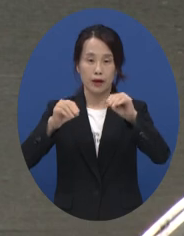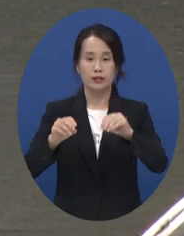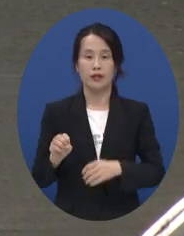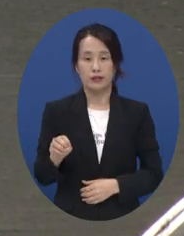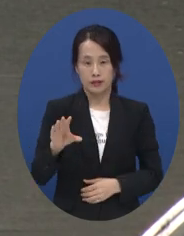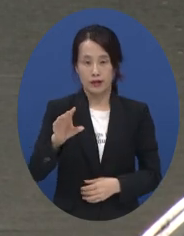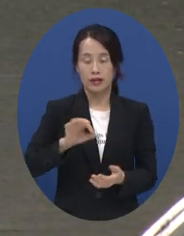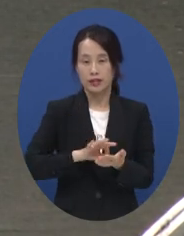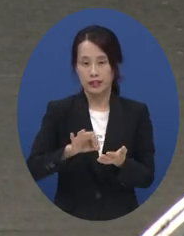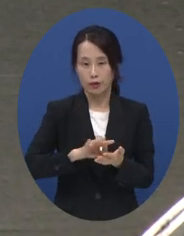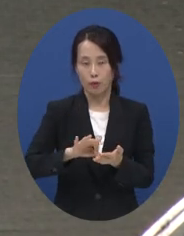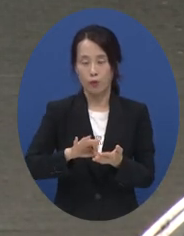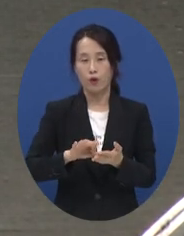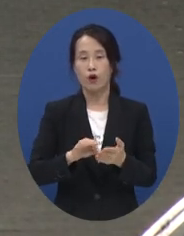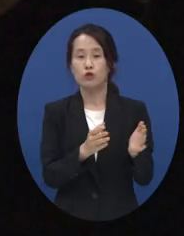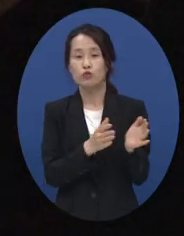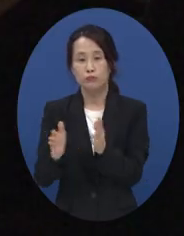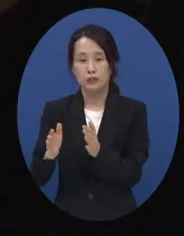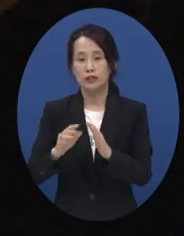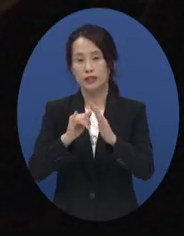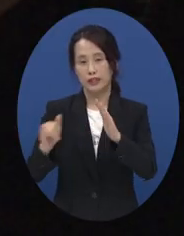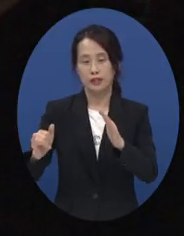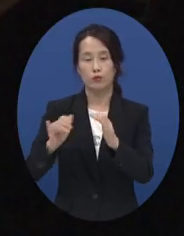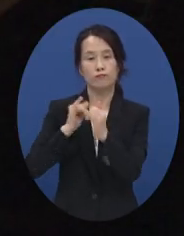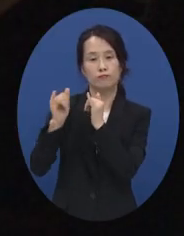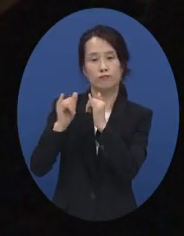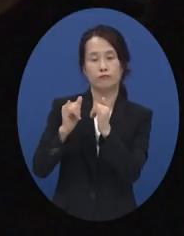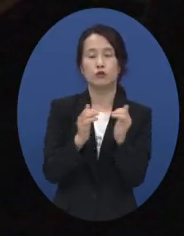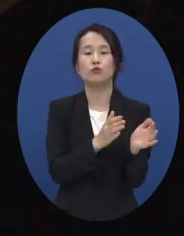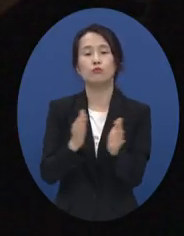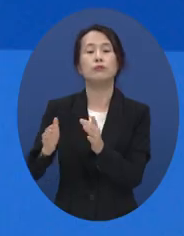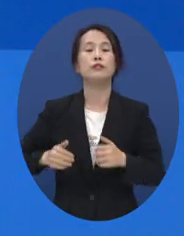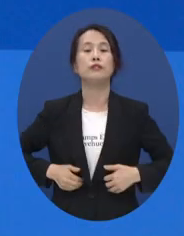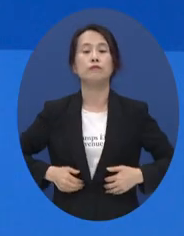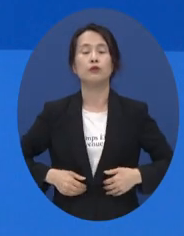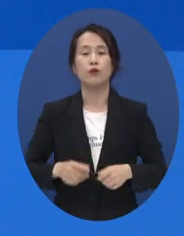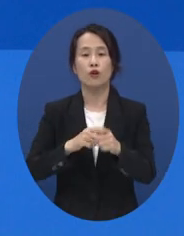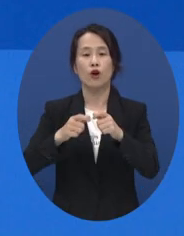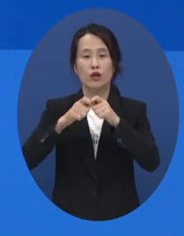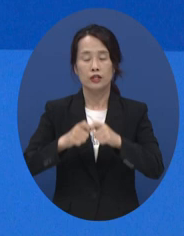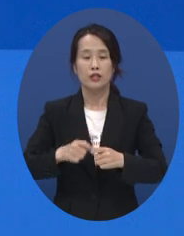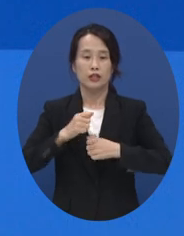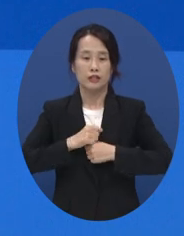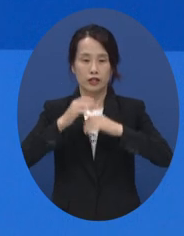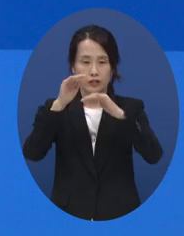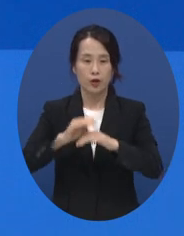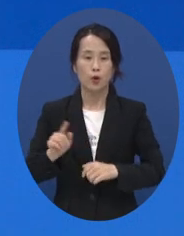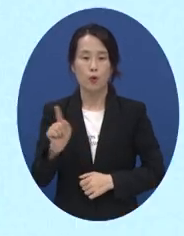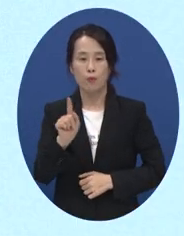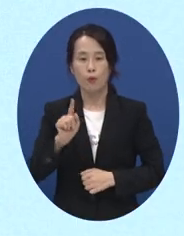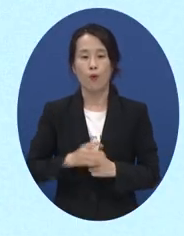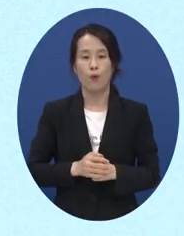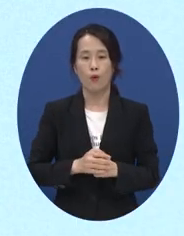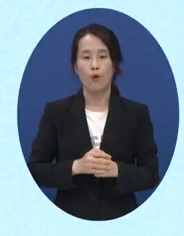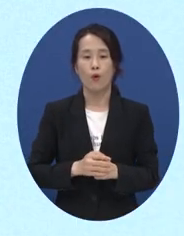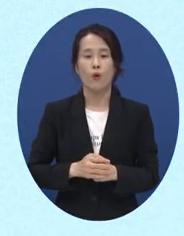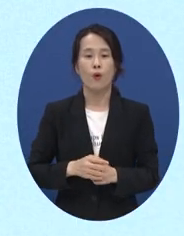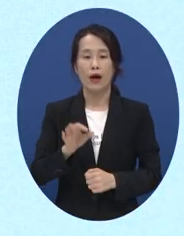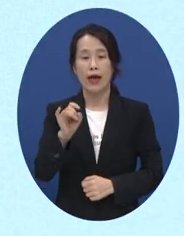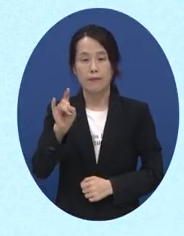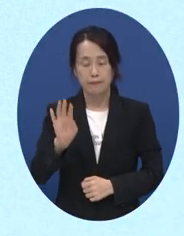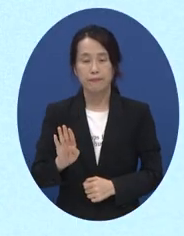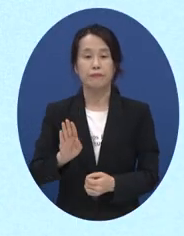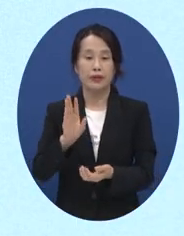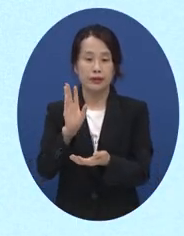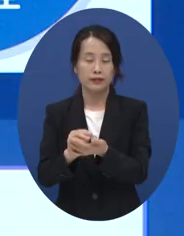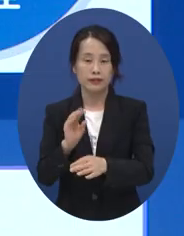손전등 과 가족간 비상 연락망을 미리 준비하는 것도 도움이 됩니다 더 자세한 주의사항은 경기도 재난 안전관리 본부에 안전